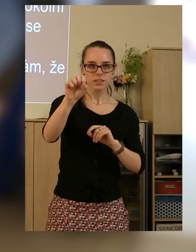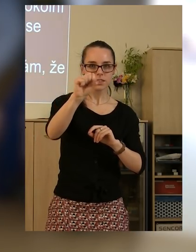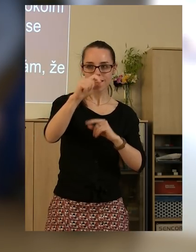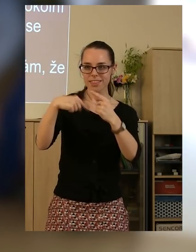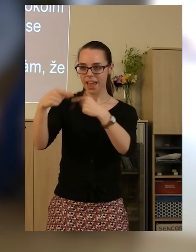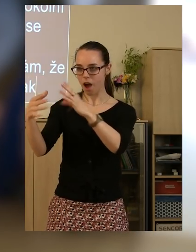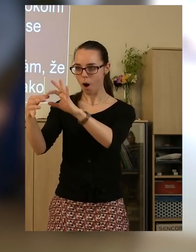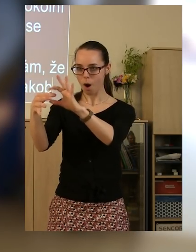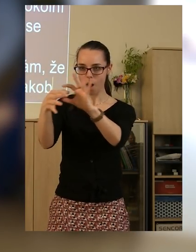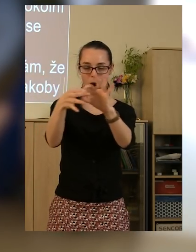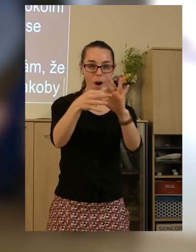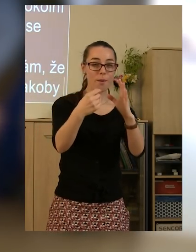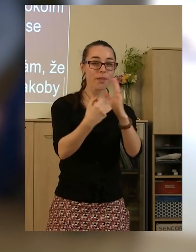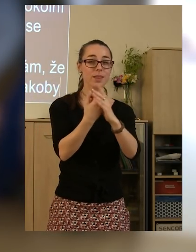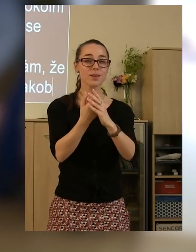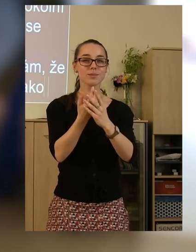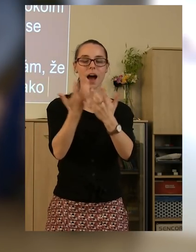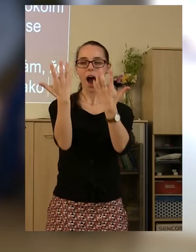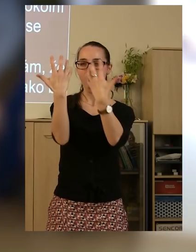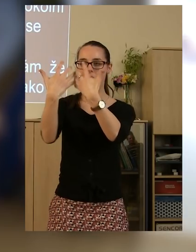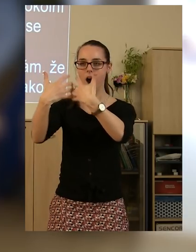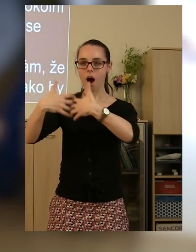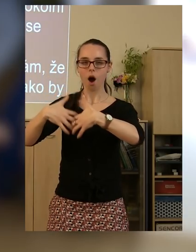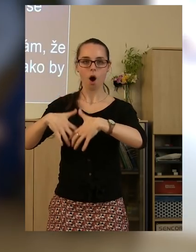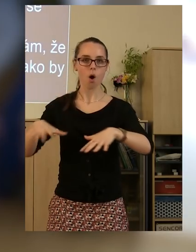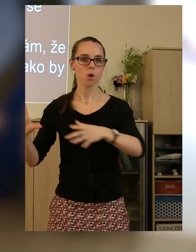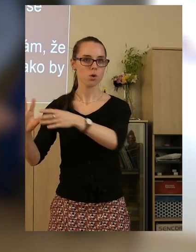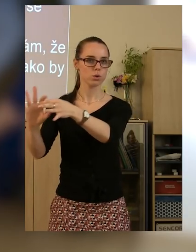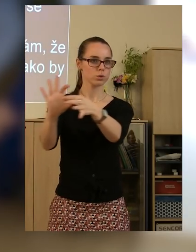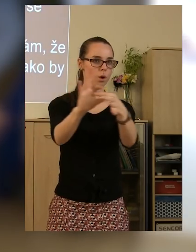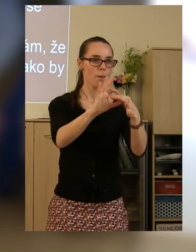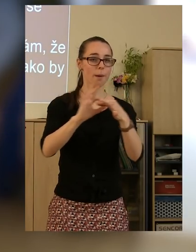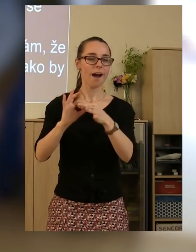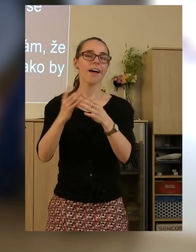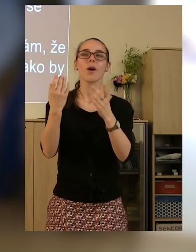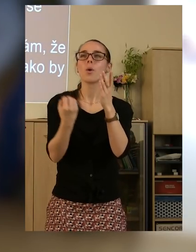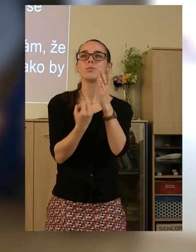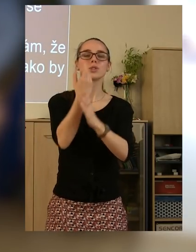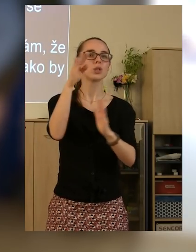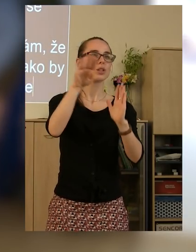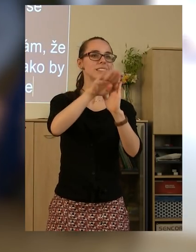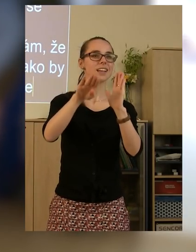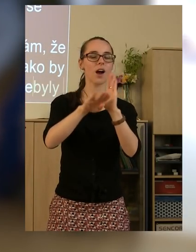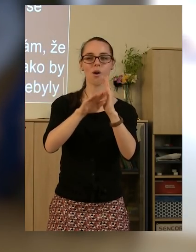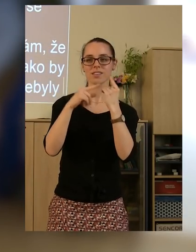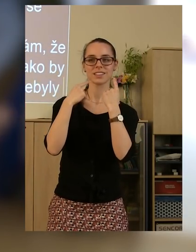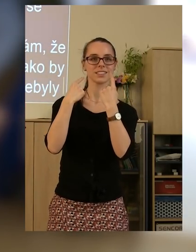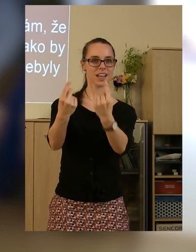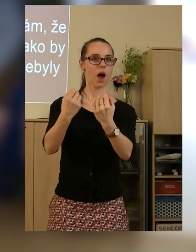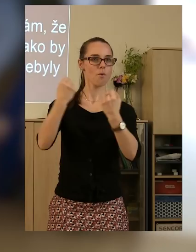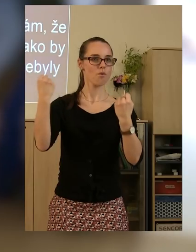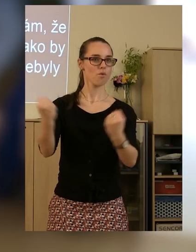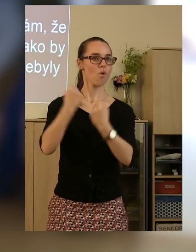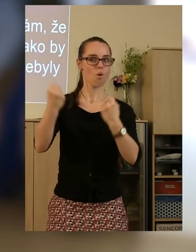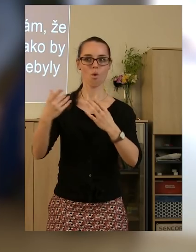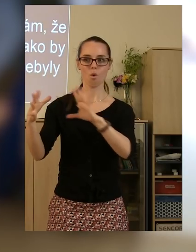by instinkty a přírodní zákony v podstatě byly, neříkám, že předem daný, ale jako by